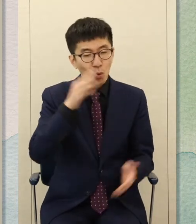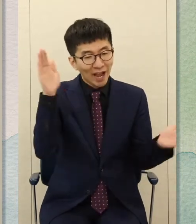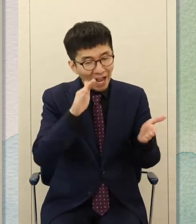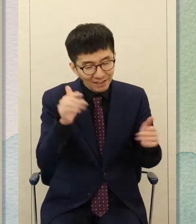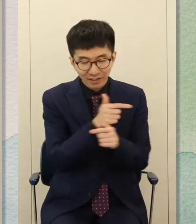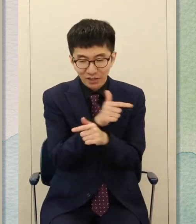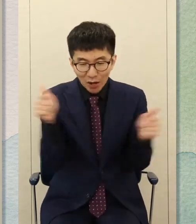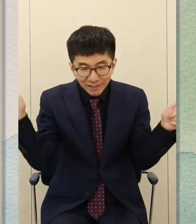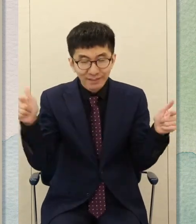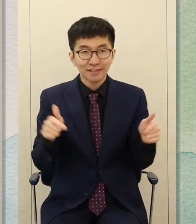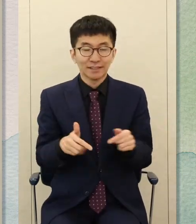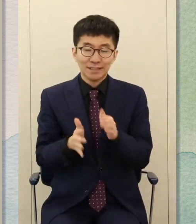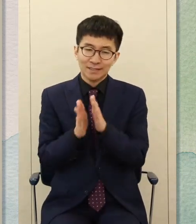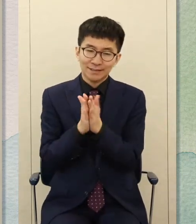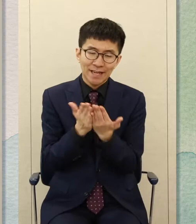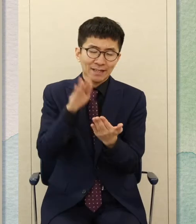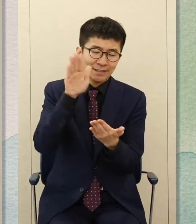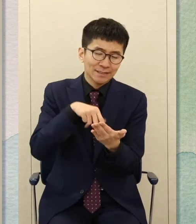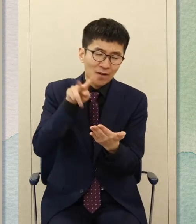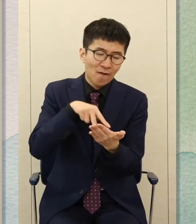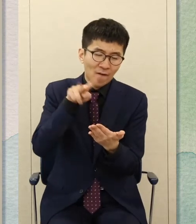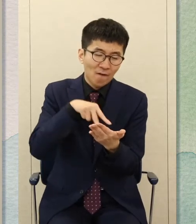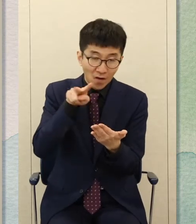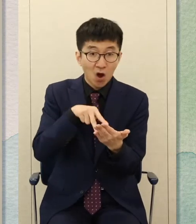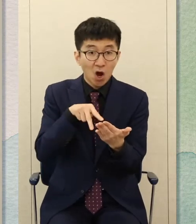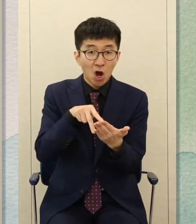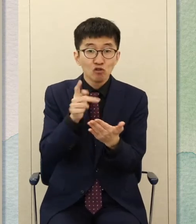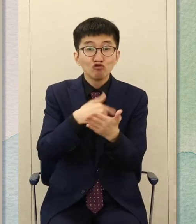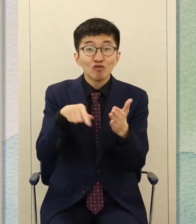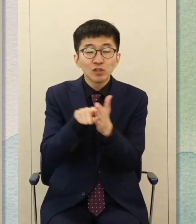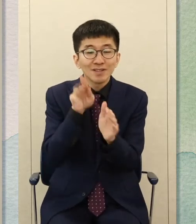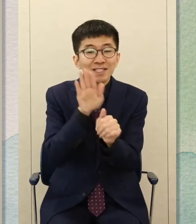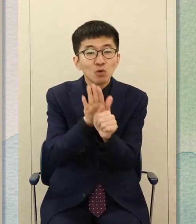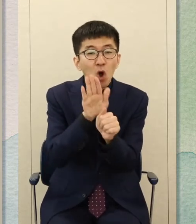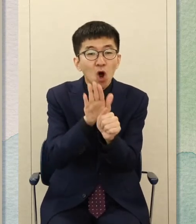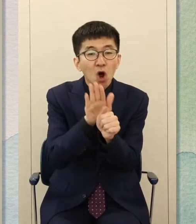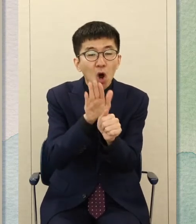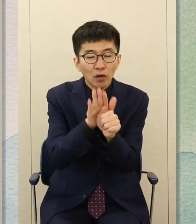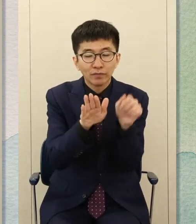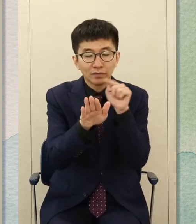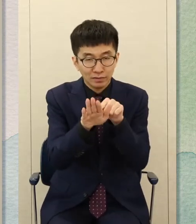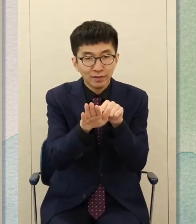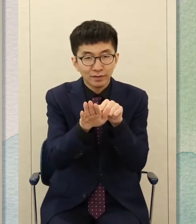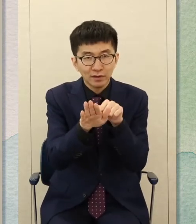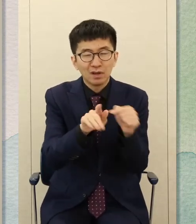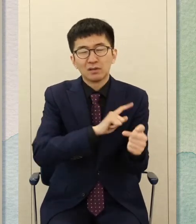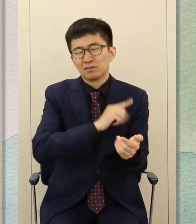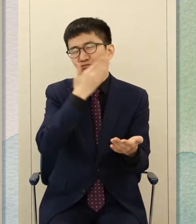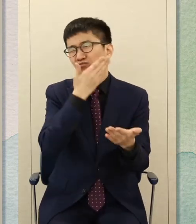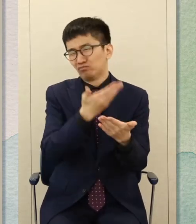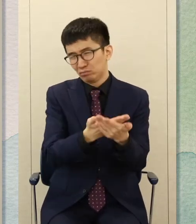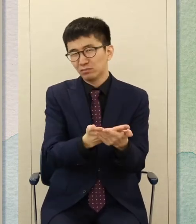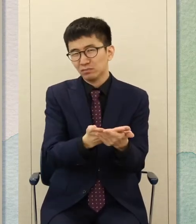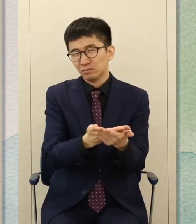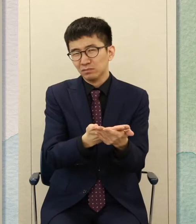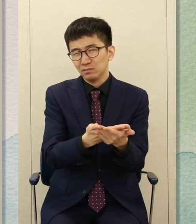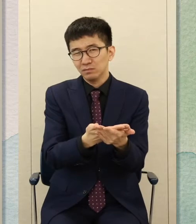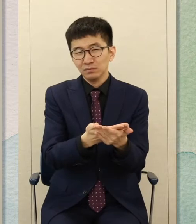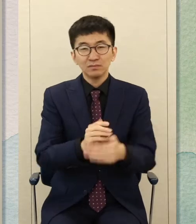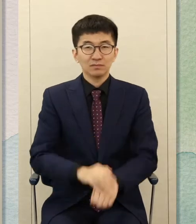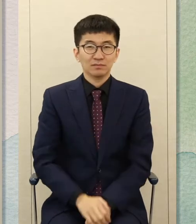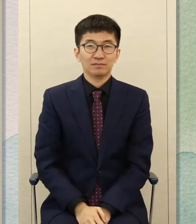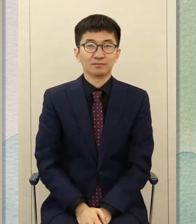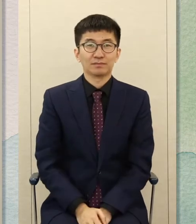독서 관련 활동을, 내지는 독서 대화를 얼마나 활성화시킬 수 있을까? 이게 사실 저희가 고민해야